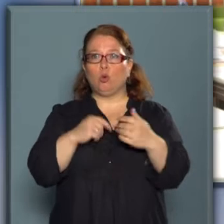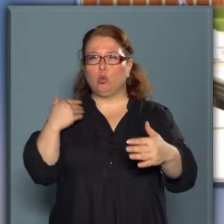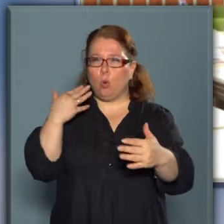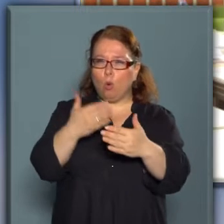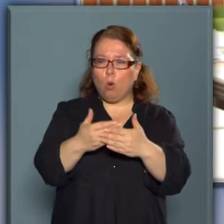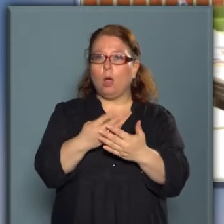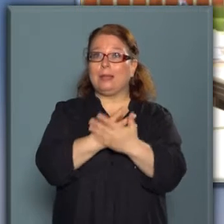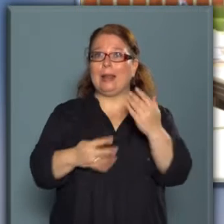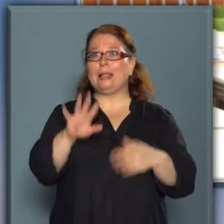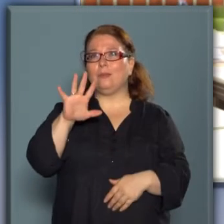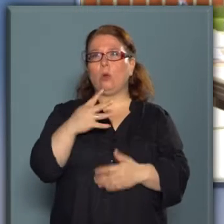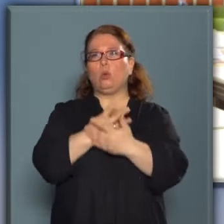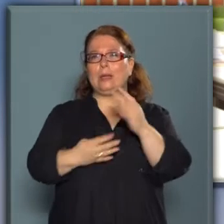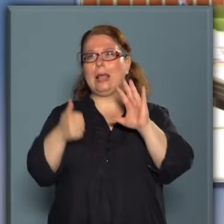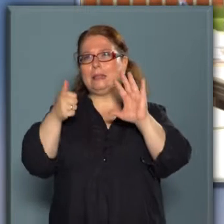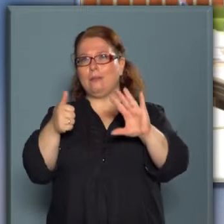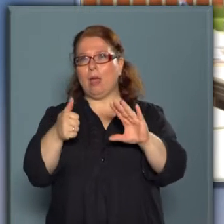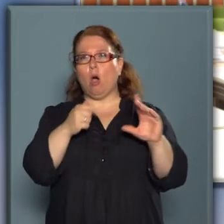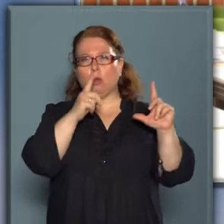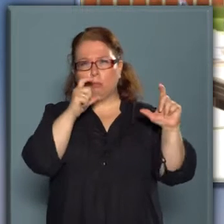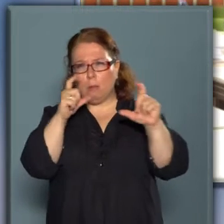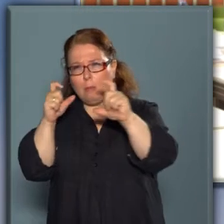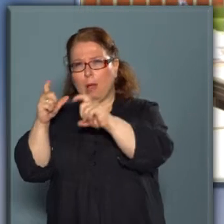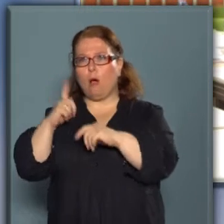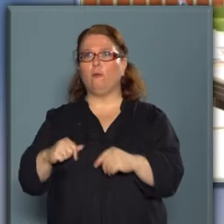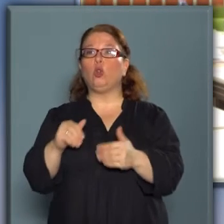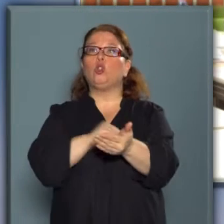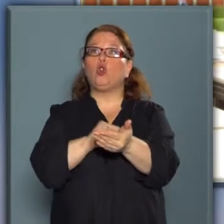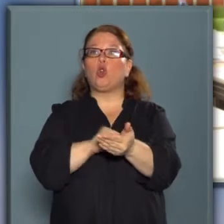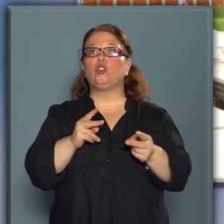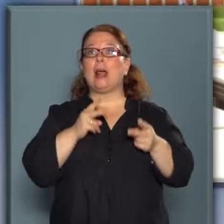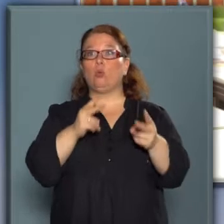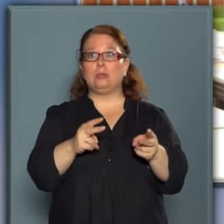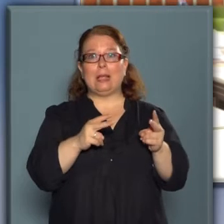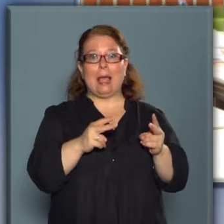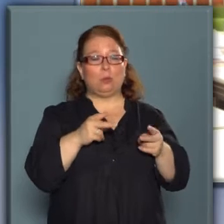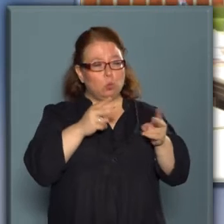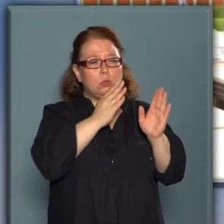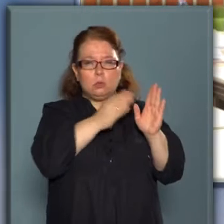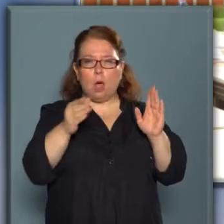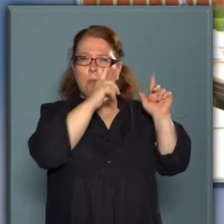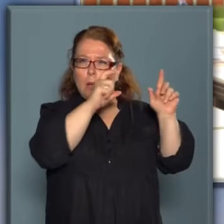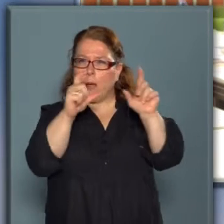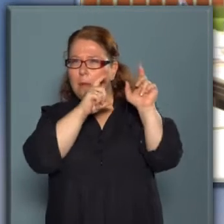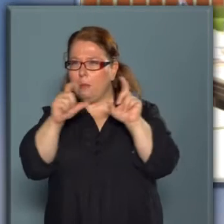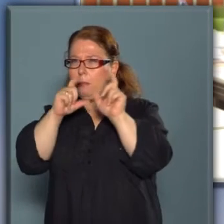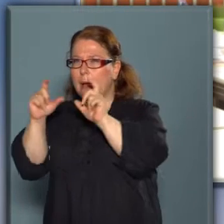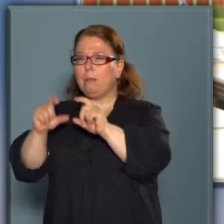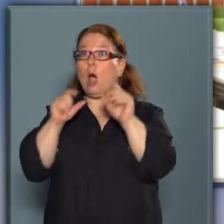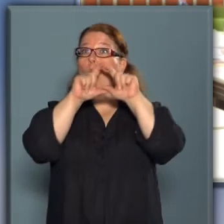dolgokat. Tehát 95-96-ban lefényképezték Soroksár utcáit, tehát mentek utcáról utcára,